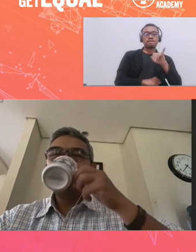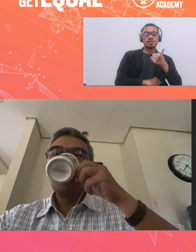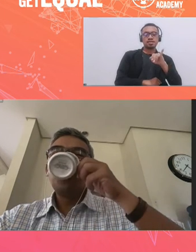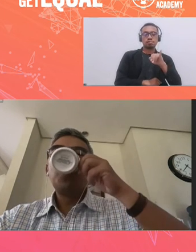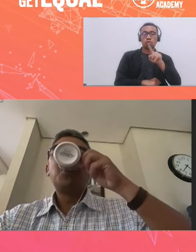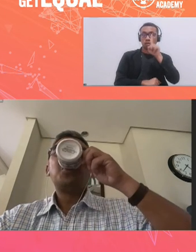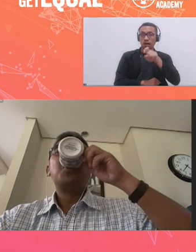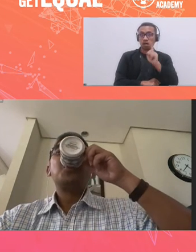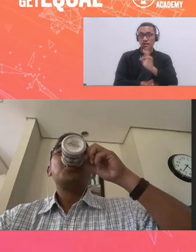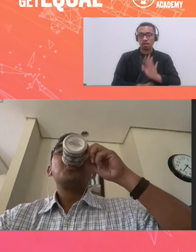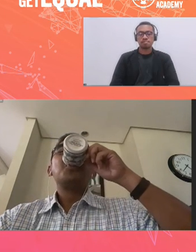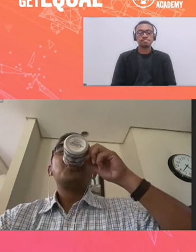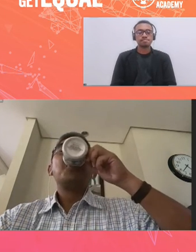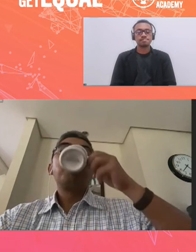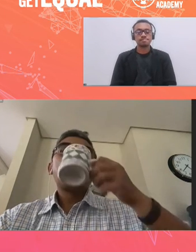nih?